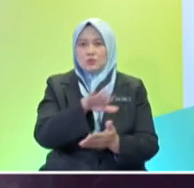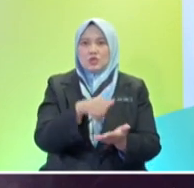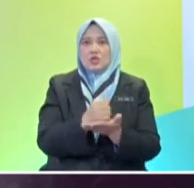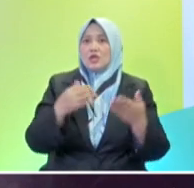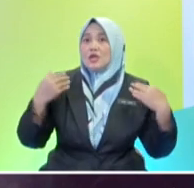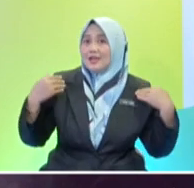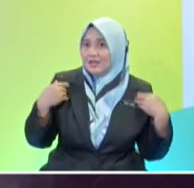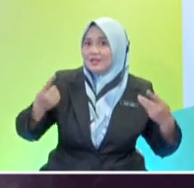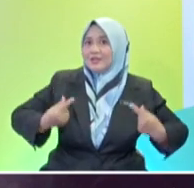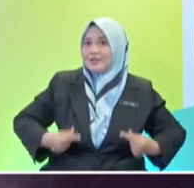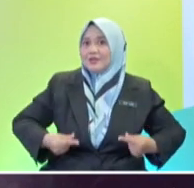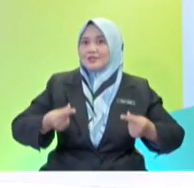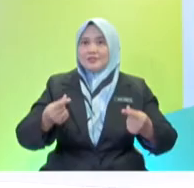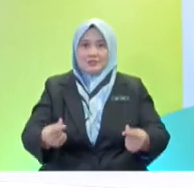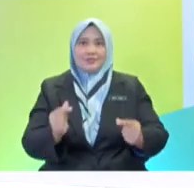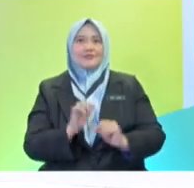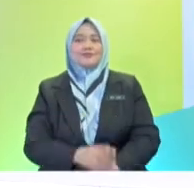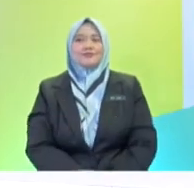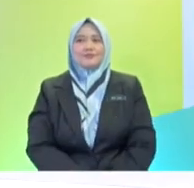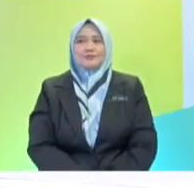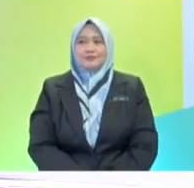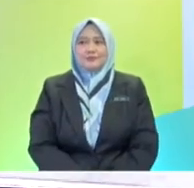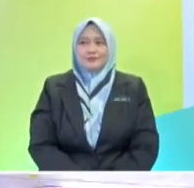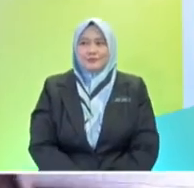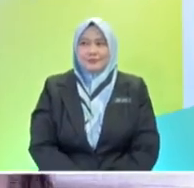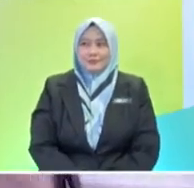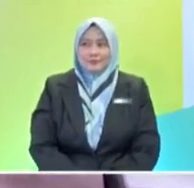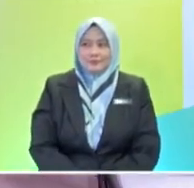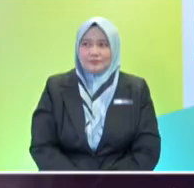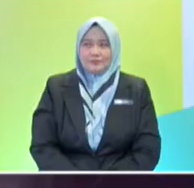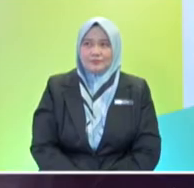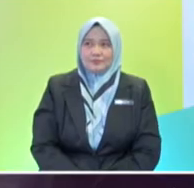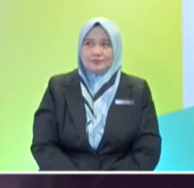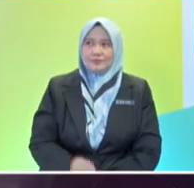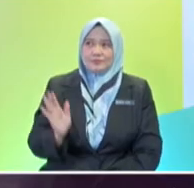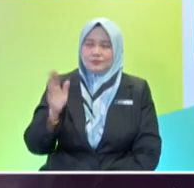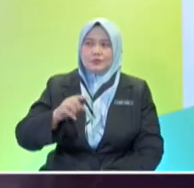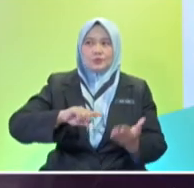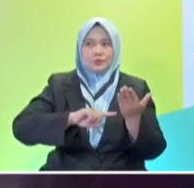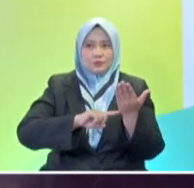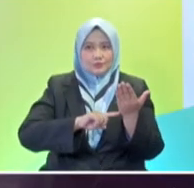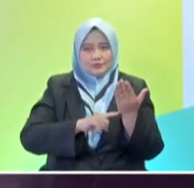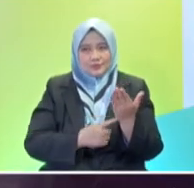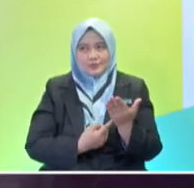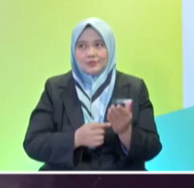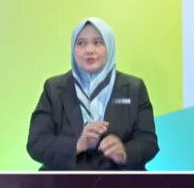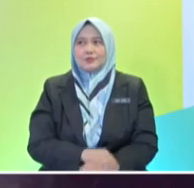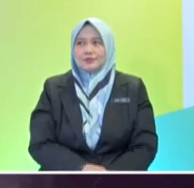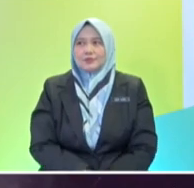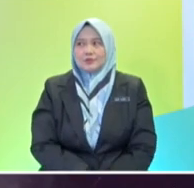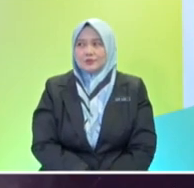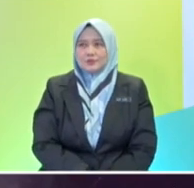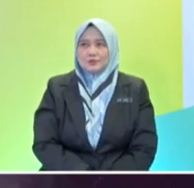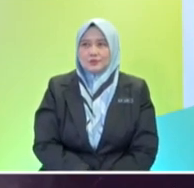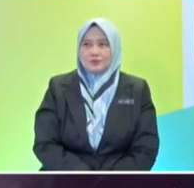Mira. Wah, seronoknya kawan-kawan. Okay, baiklah jadi, cikgu. Buat, mari kita mulakan Mira. Kita mulakan ya. Baik. Kita mula dari mana cikgu?